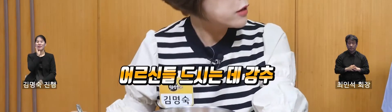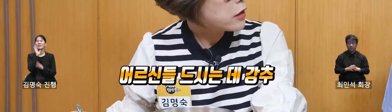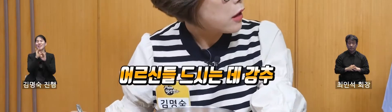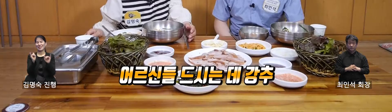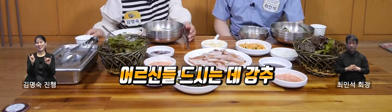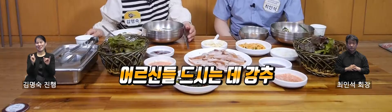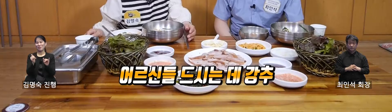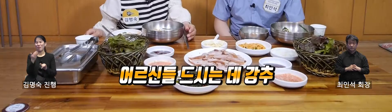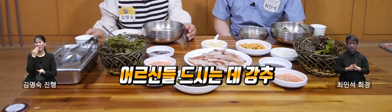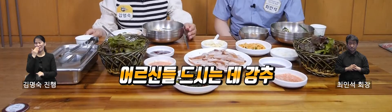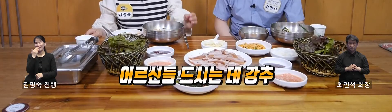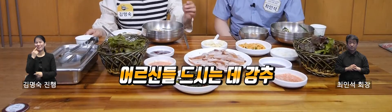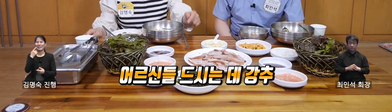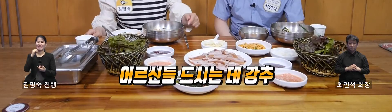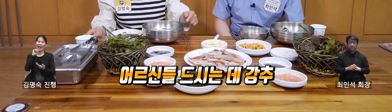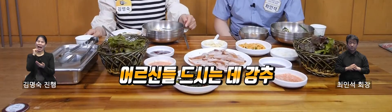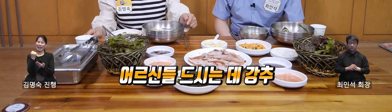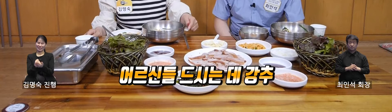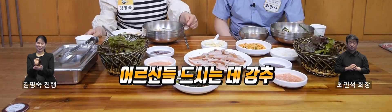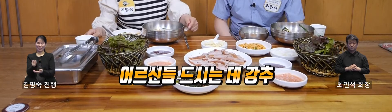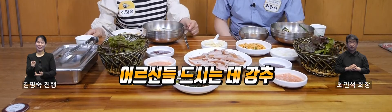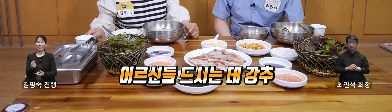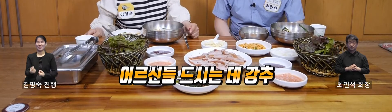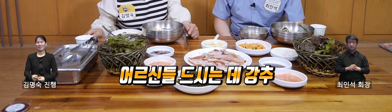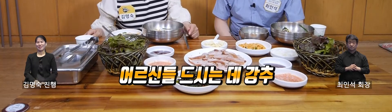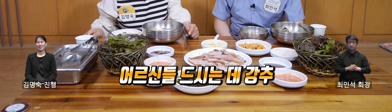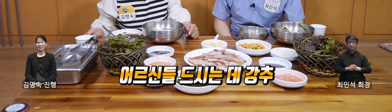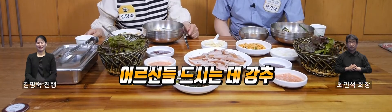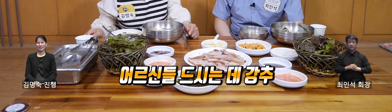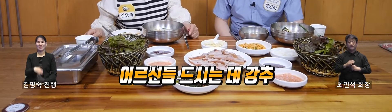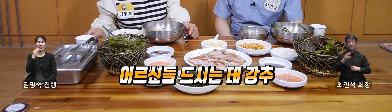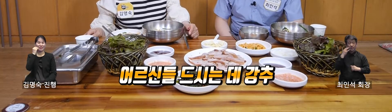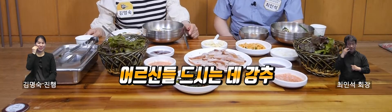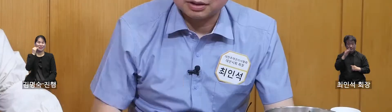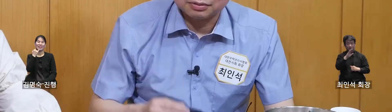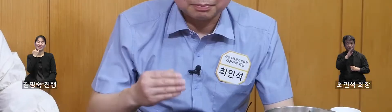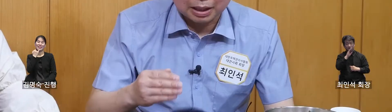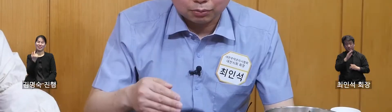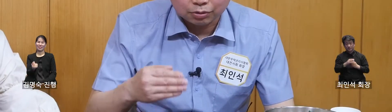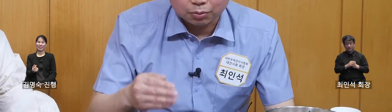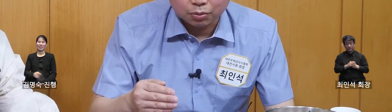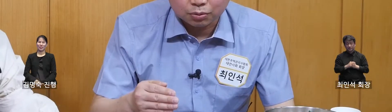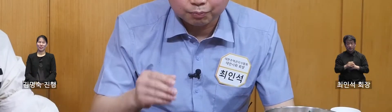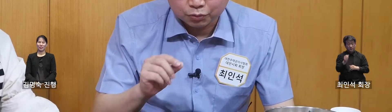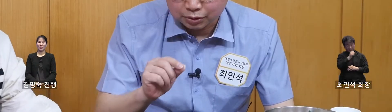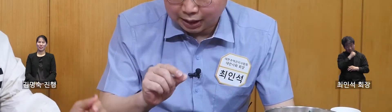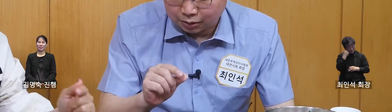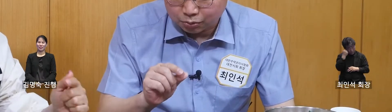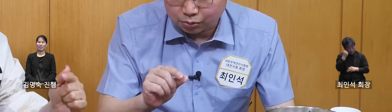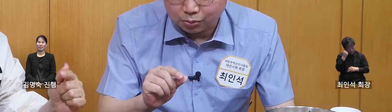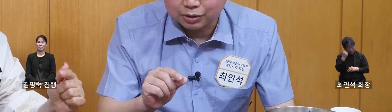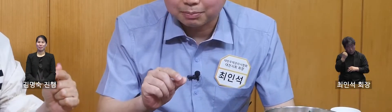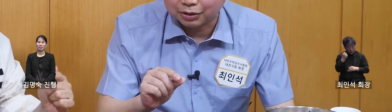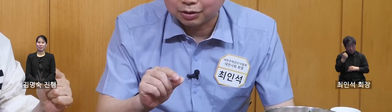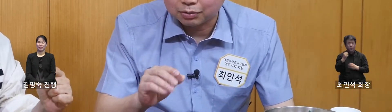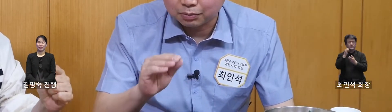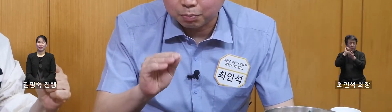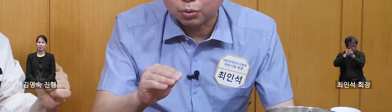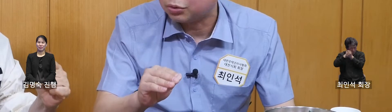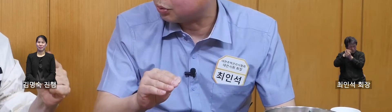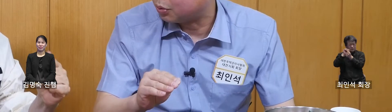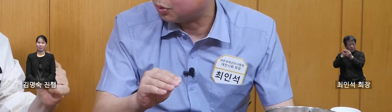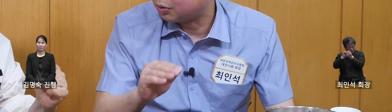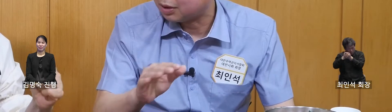어르신들 드시기에도 딱 좋은 그런 식감인 것 같아요. 네, 그렇습니다. 이게 아주 맛도 있고 약간 쫄깃쫄깃한 맛도